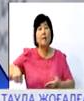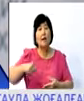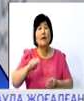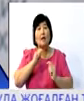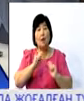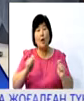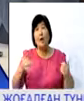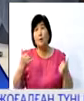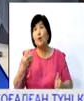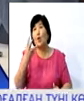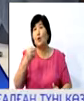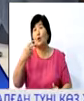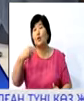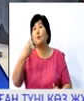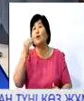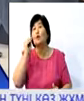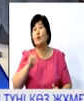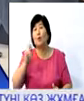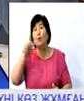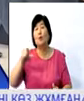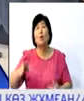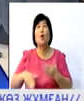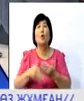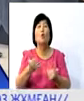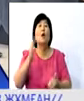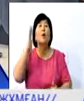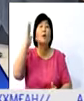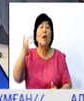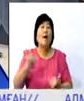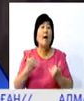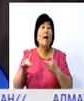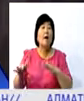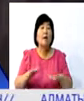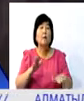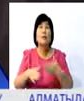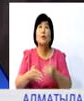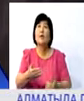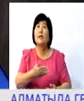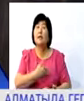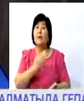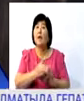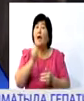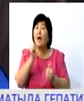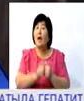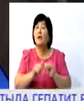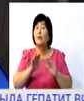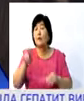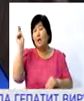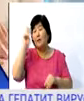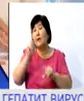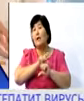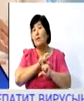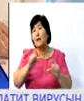биыл 323 мыңдай оқушыға көмек көрсетілмек. Қайырымды іс қол созуға ниет білдіргендер әр өңірдің білім